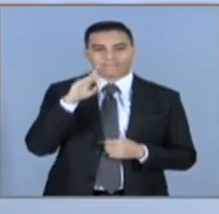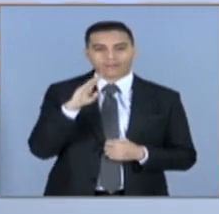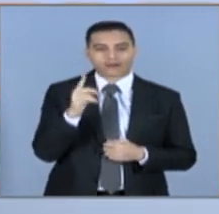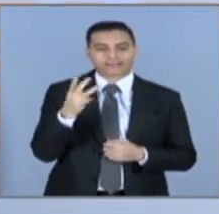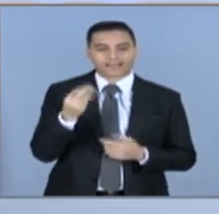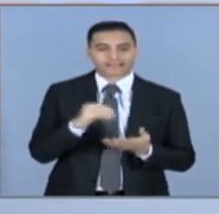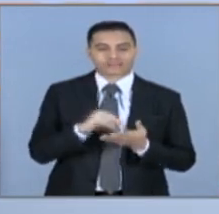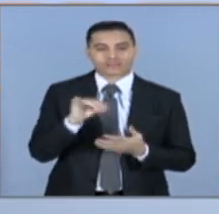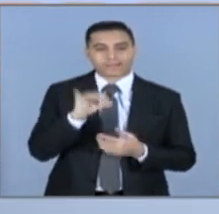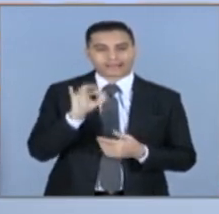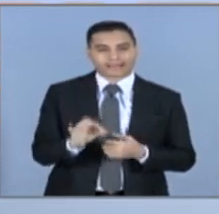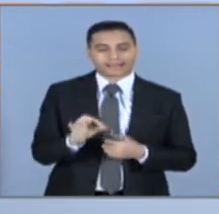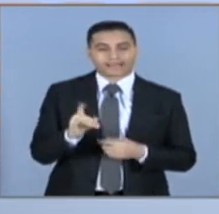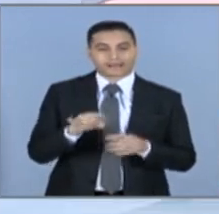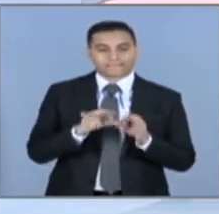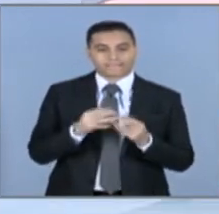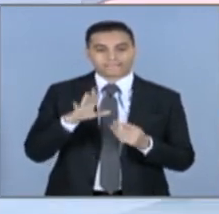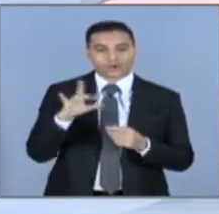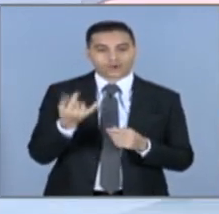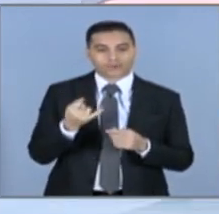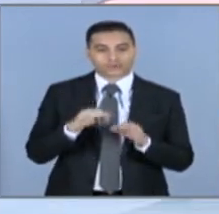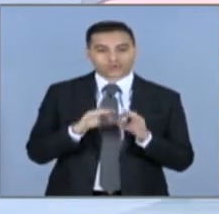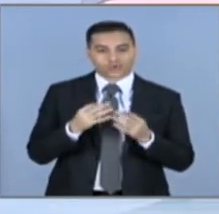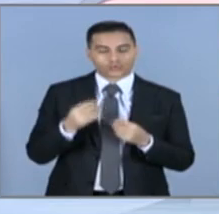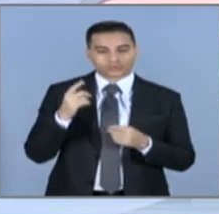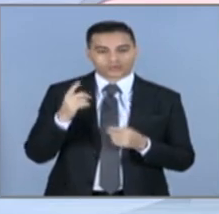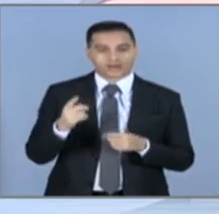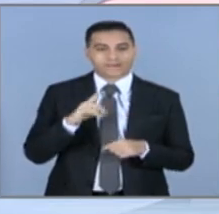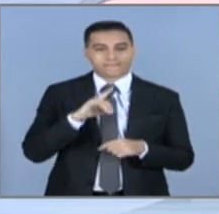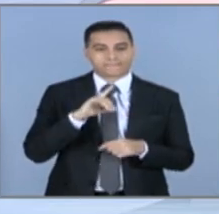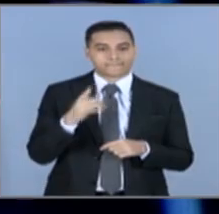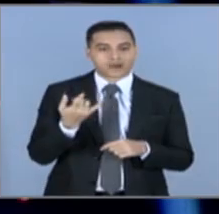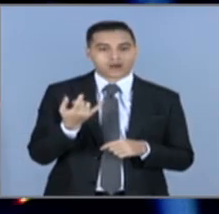30 نقطة، مهمين جدا. 150 عيلة طه،